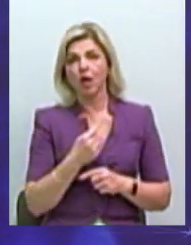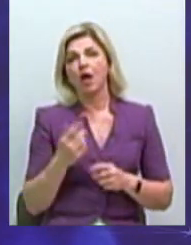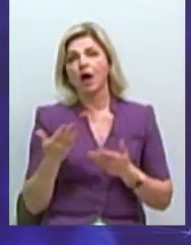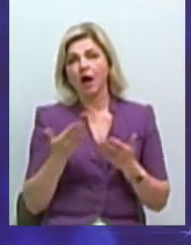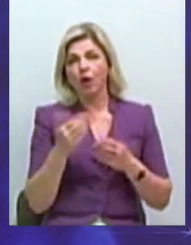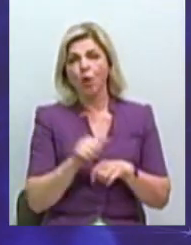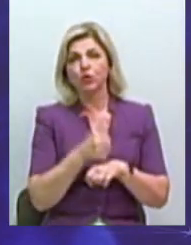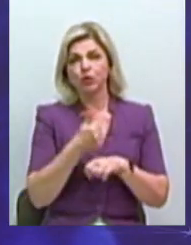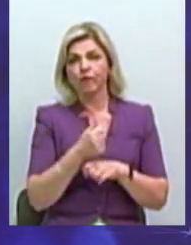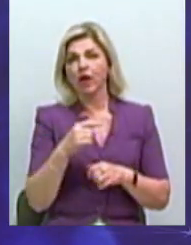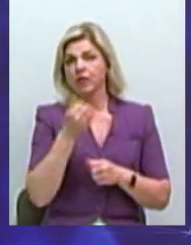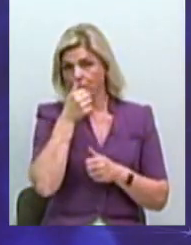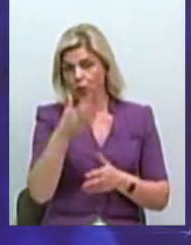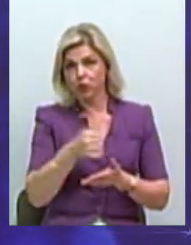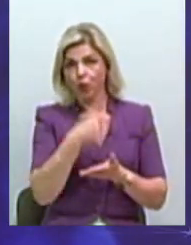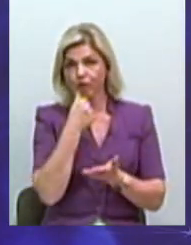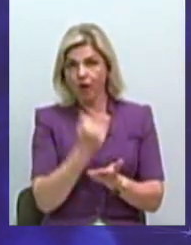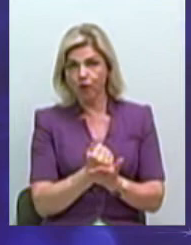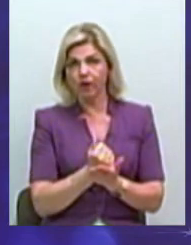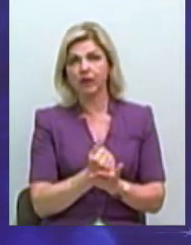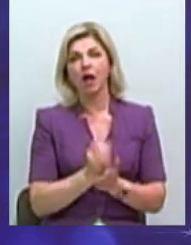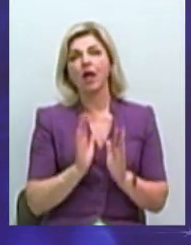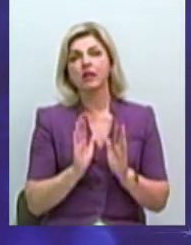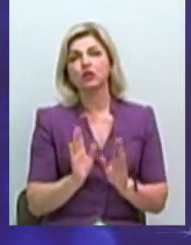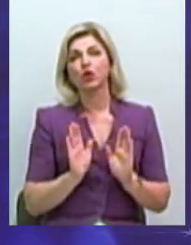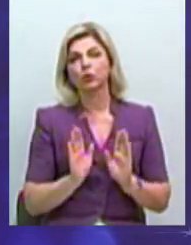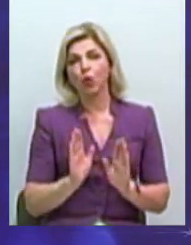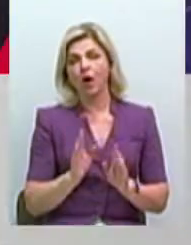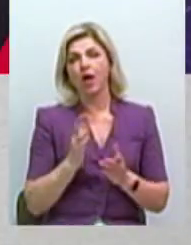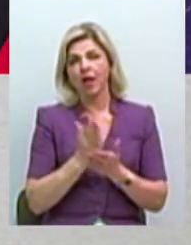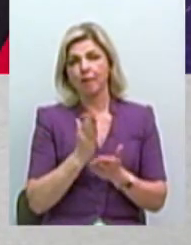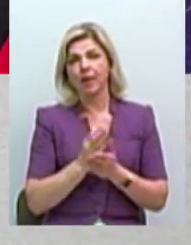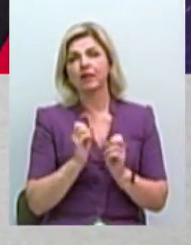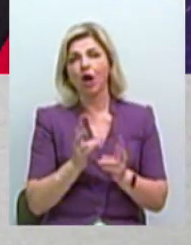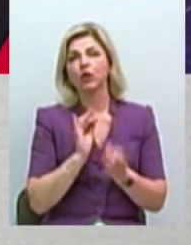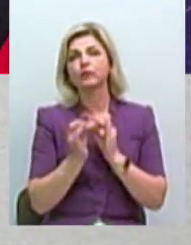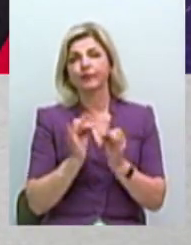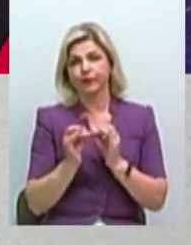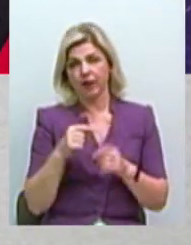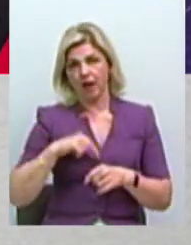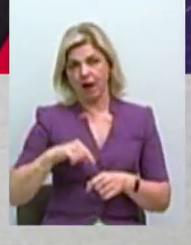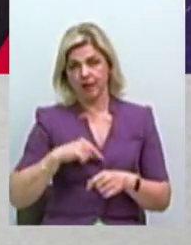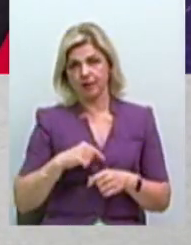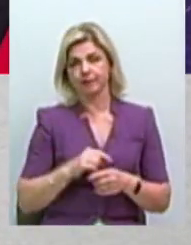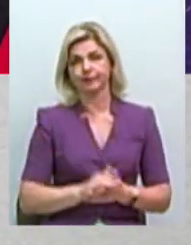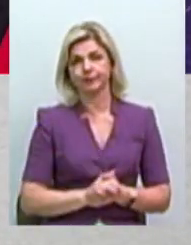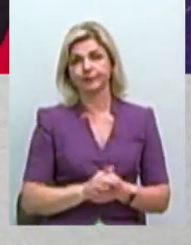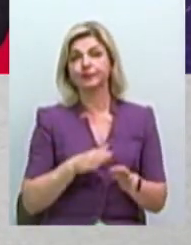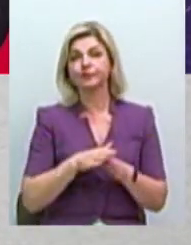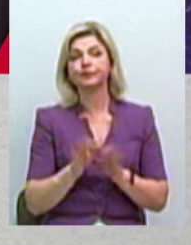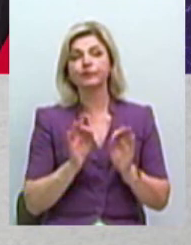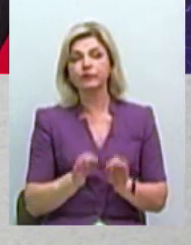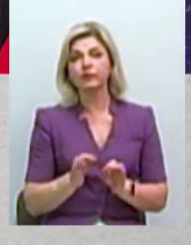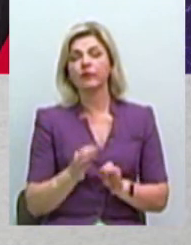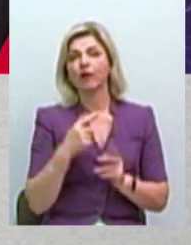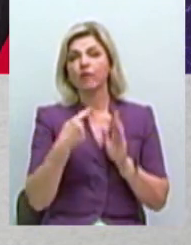основних він не може ухвалювати, лише має рекомендаційний характер права дорадчого голосу даних комітетів. Абсолютно правильно. Скільки